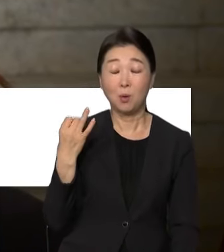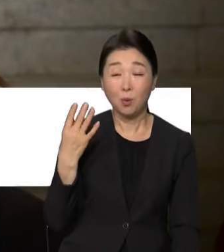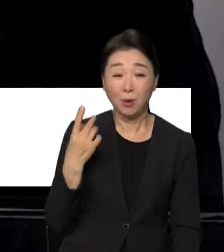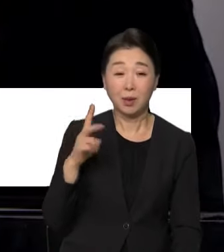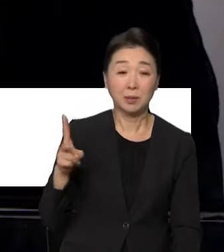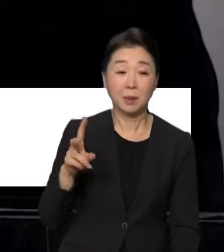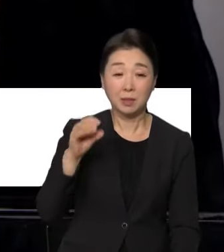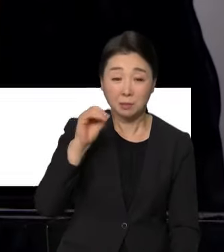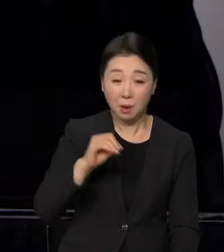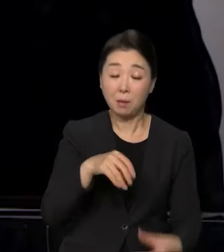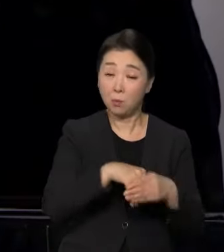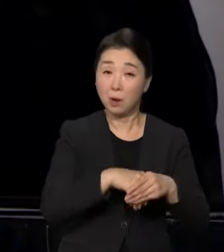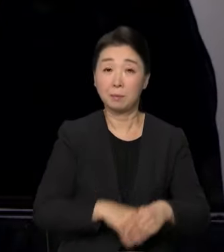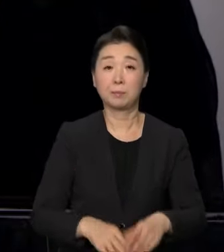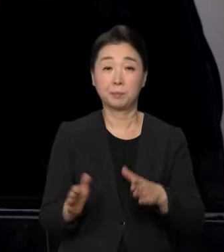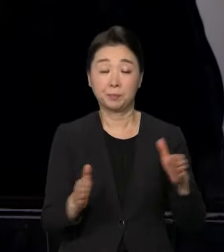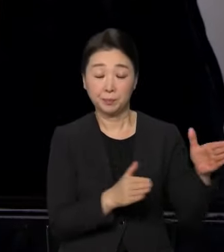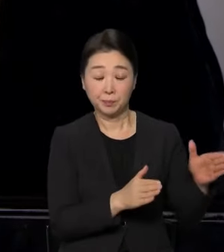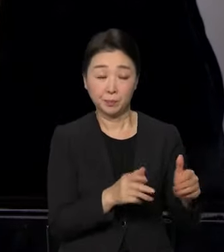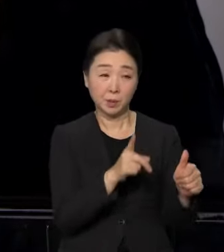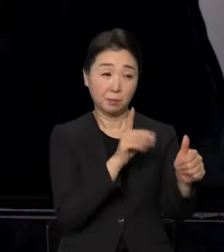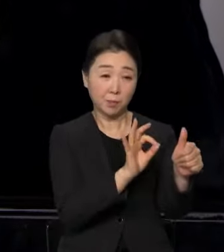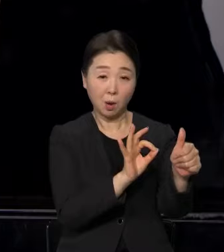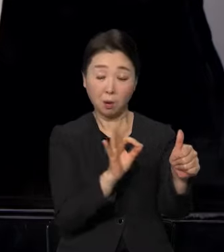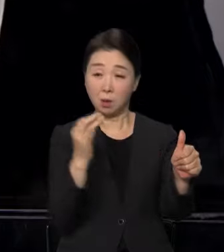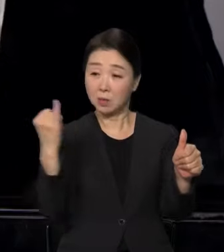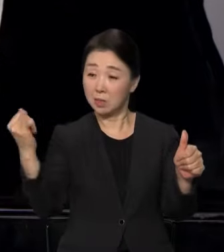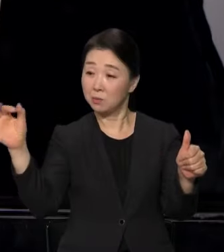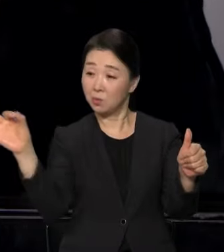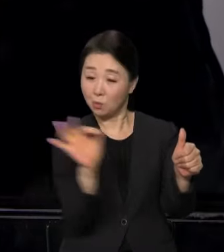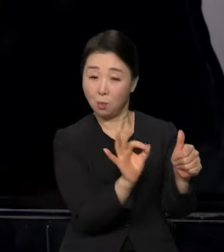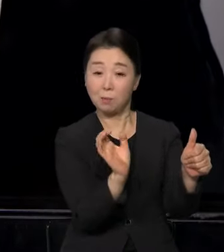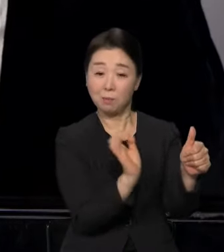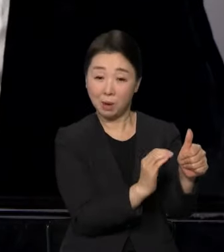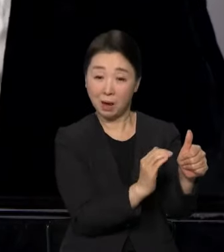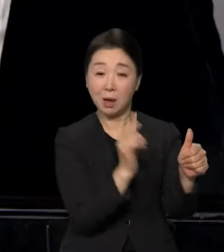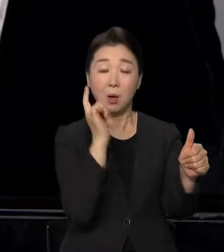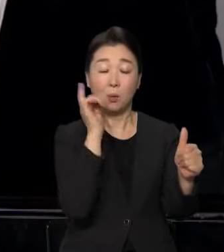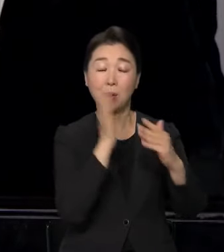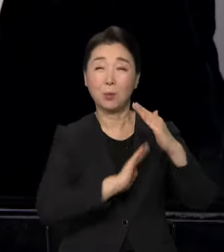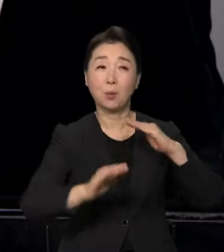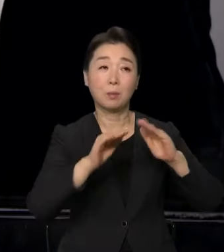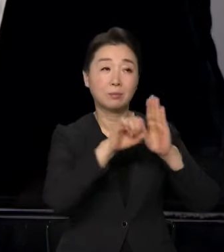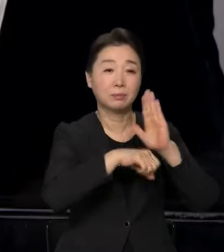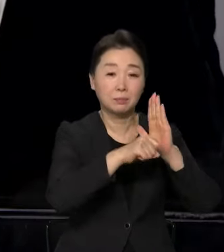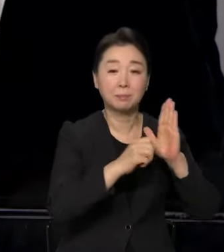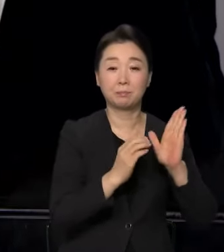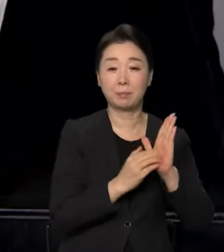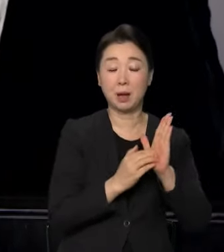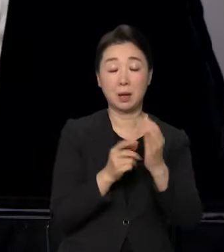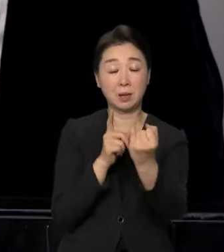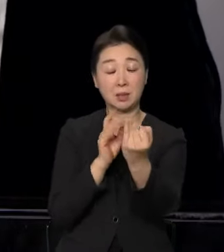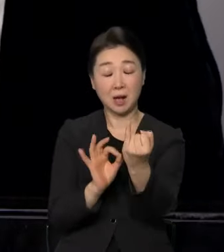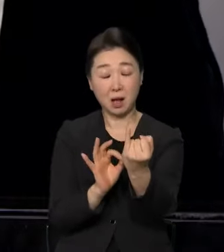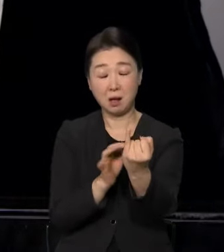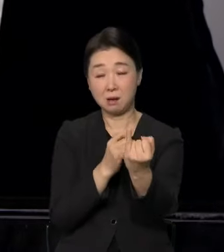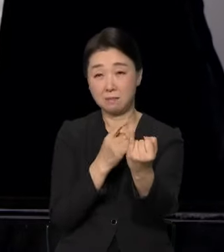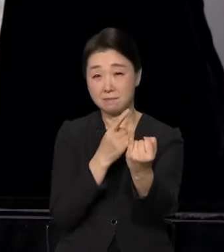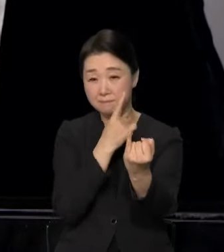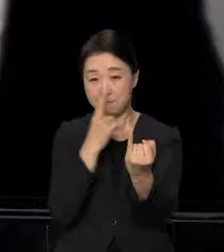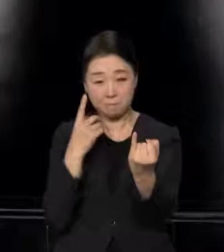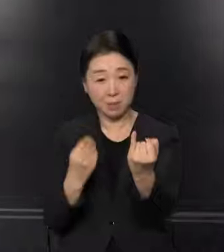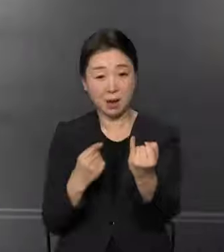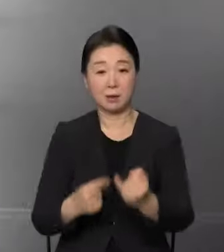포함해가지고 명 씨가 김 여사로부터 받을 돈이 있다는 것을 공공연히 얘기해왔다는 강혜경 씨의 주장을 뒷받침하는